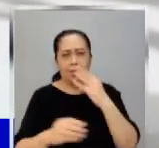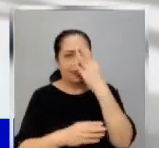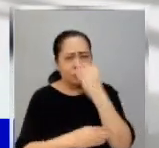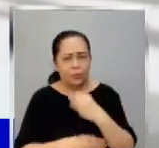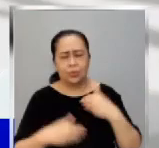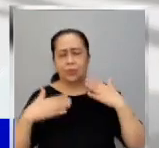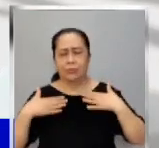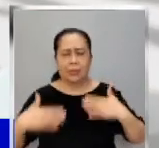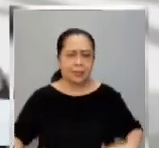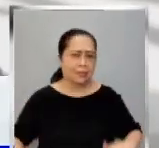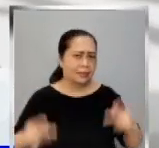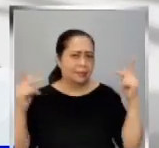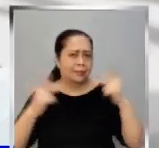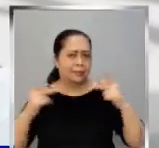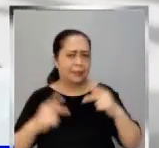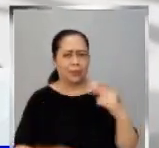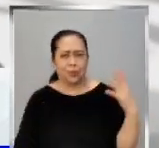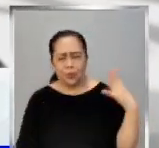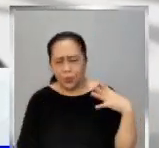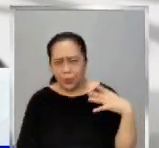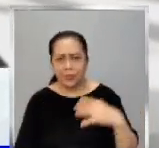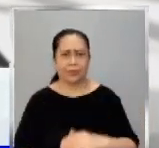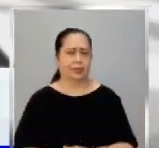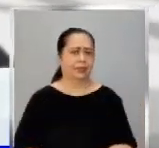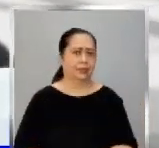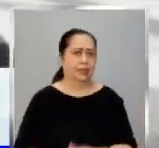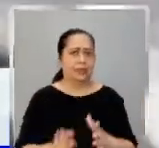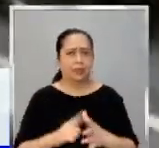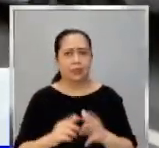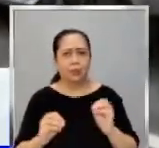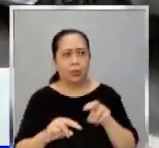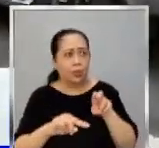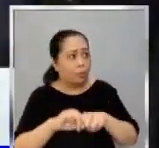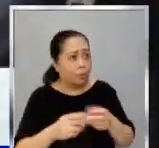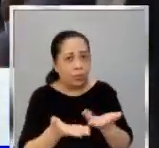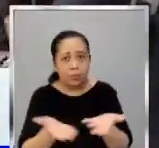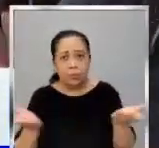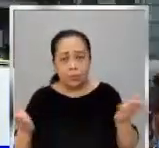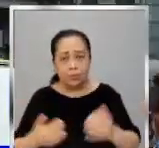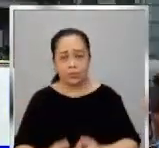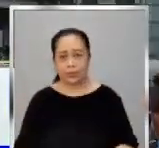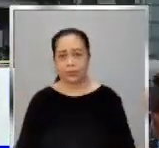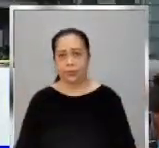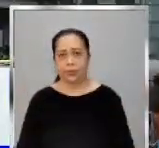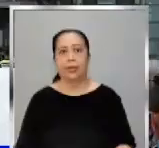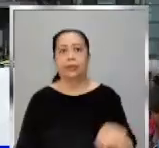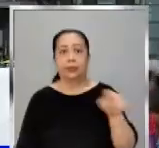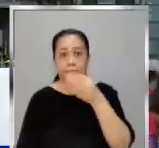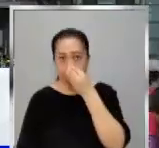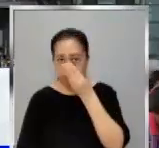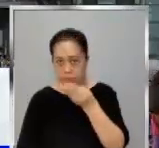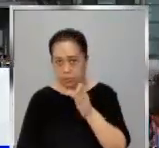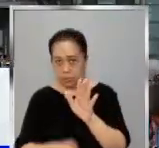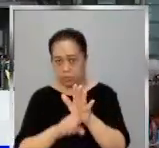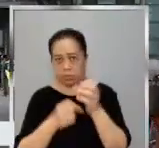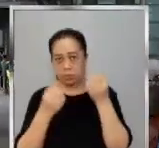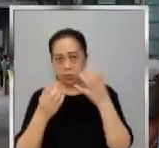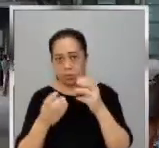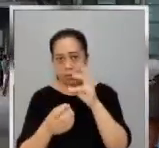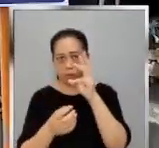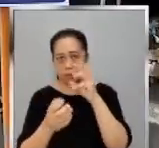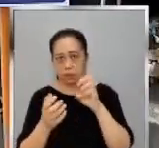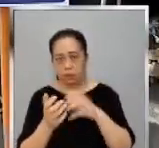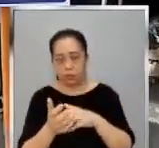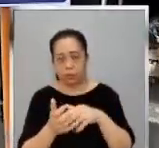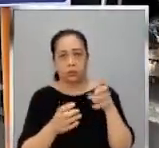namin sa paghintay. Tapos yung wala pa kaming upuan dito. Ilan lamang sila sa higit 60,000 paserong